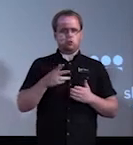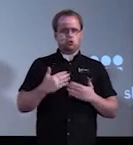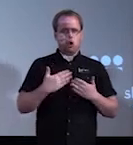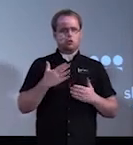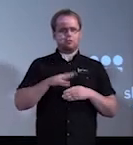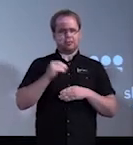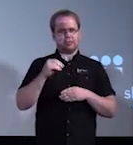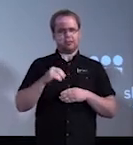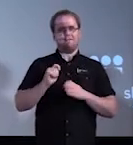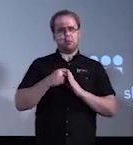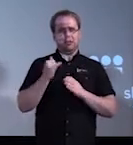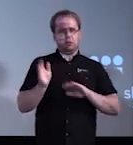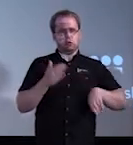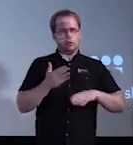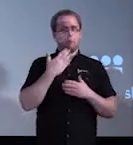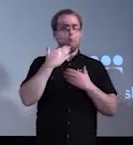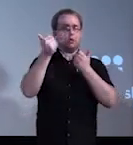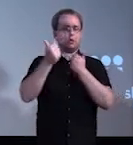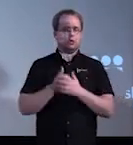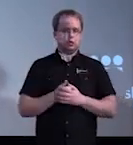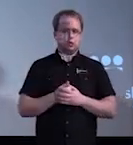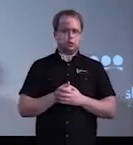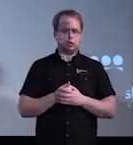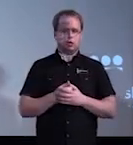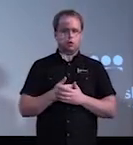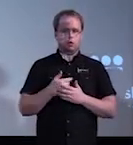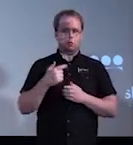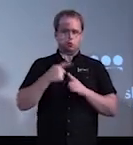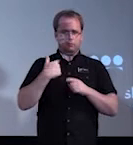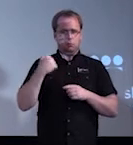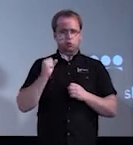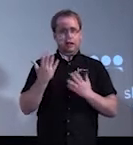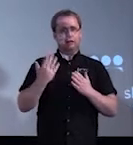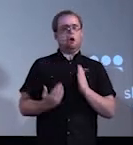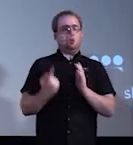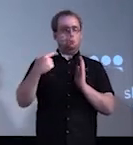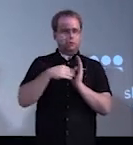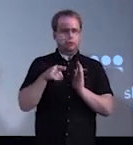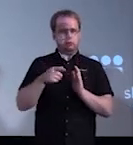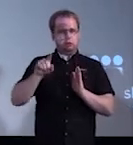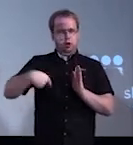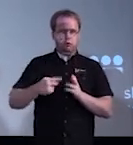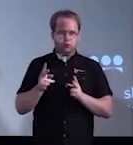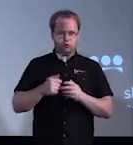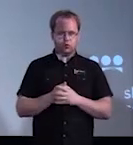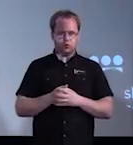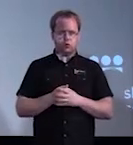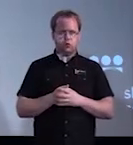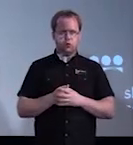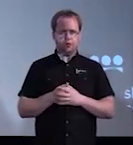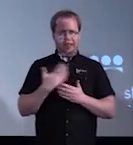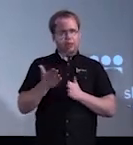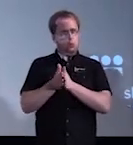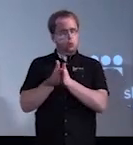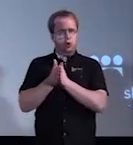och får högre kvalitet och svarar upp mot utmaningen. Det är ju sjukt stora utmaningar. Alltså det är ju en utmaning